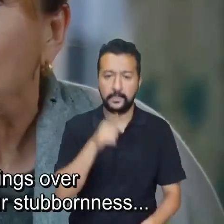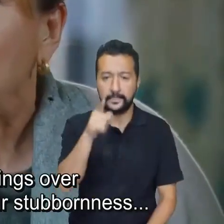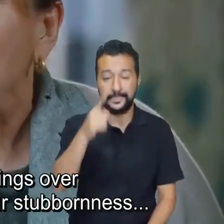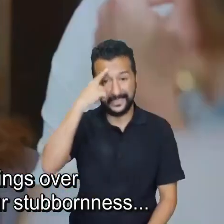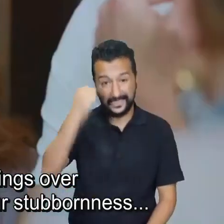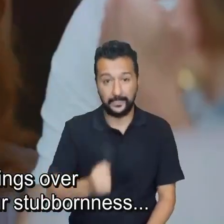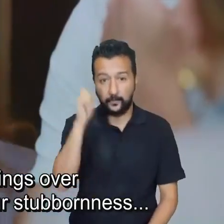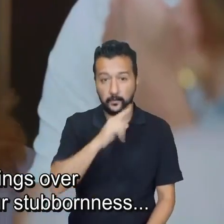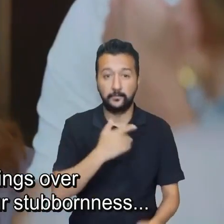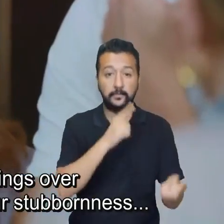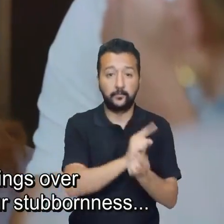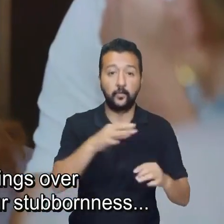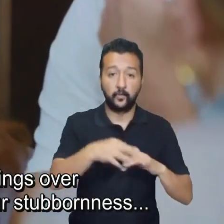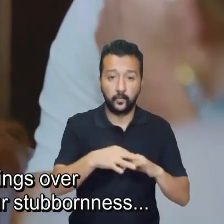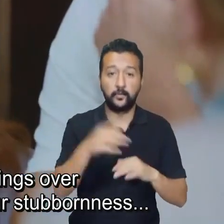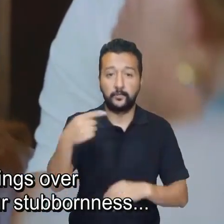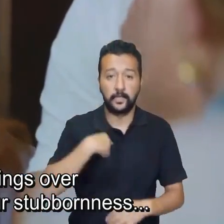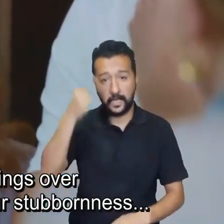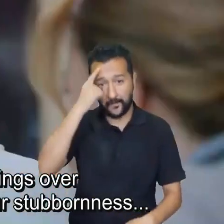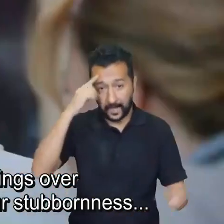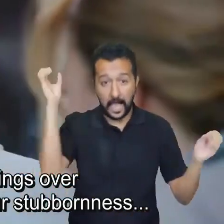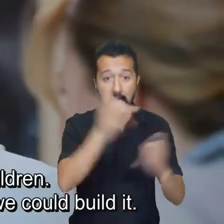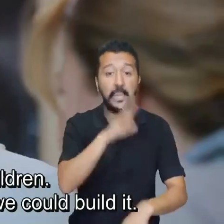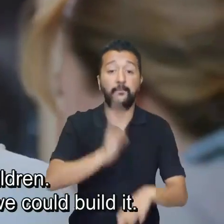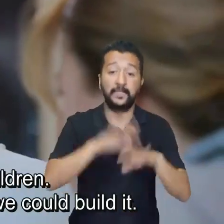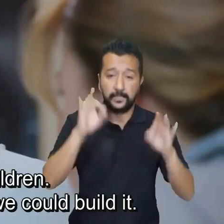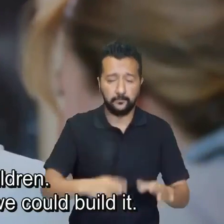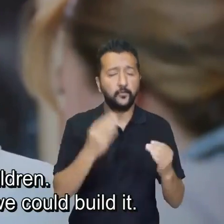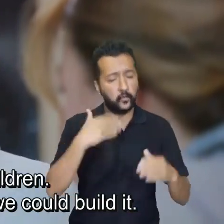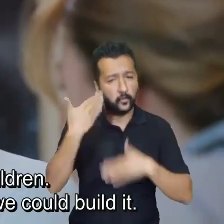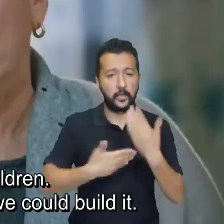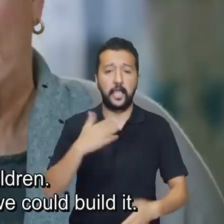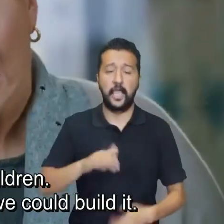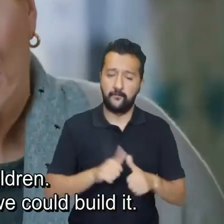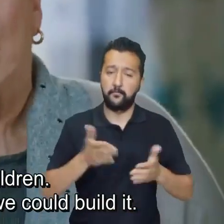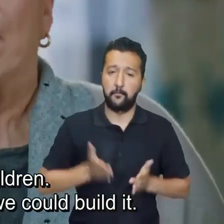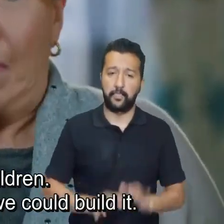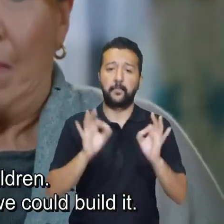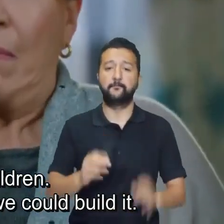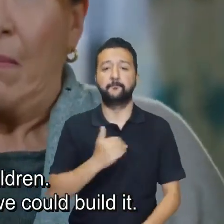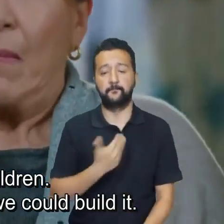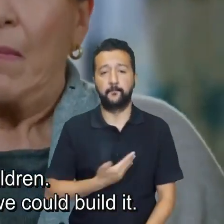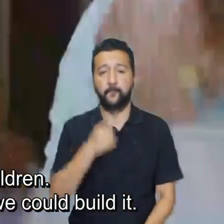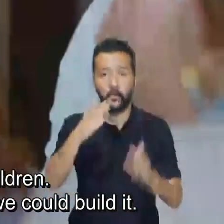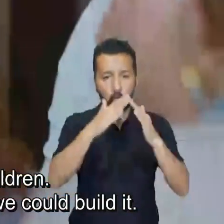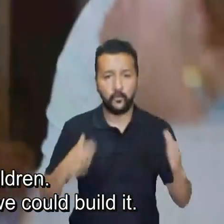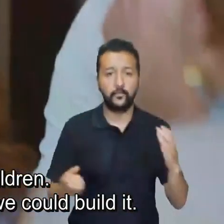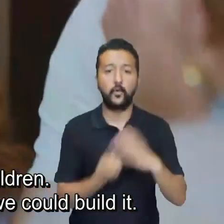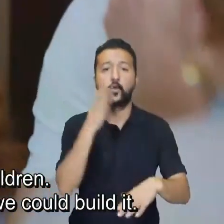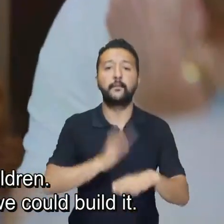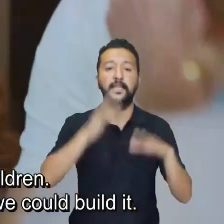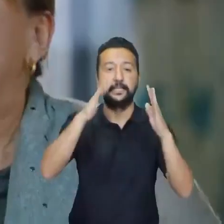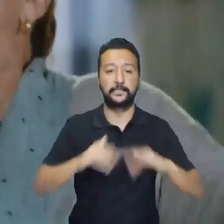Sizin inadınız yüzünden biz bu yüzükleri birbirimizin kafasına atmasaydık... ...şimdi çoktan çoluk çocuğa karışmıştık. Yuvamızı